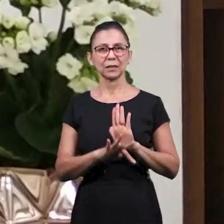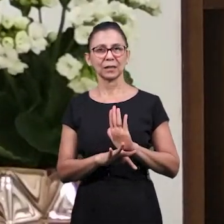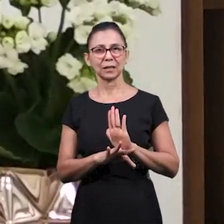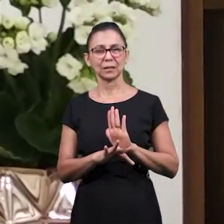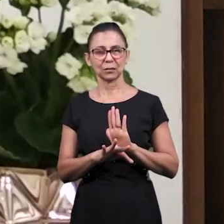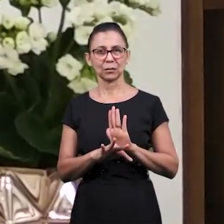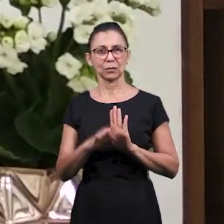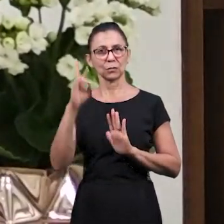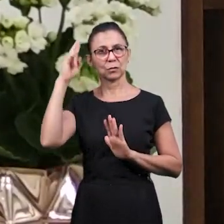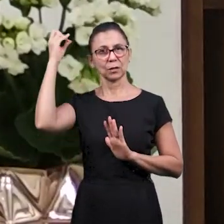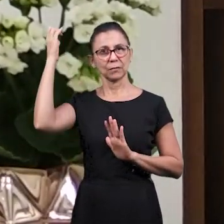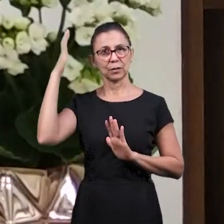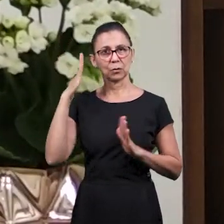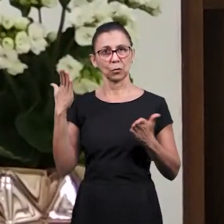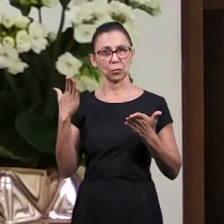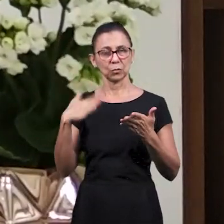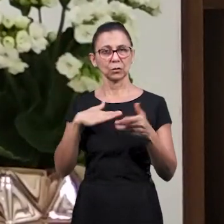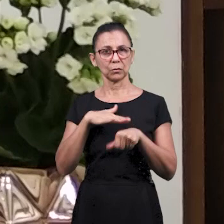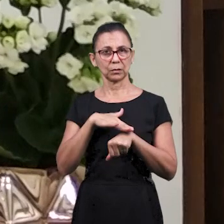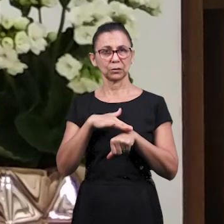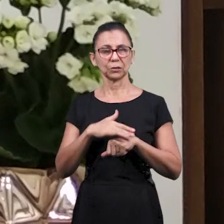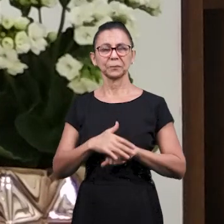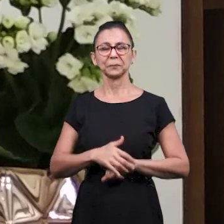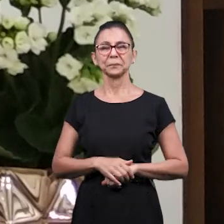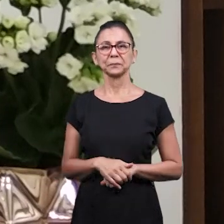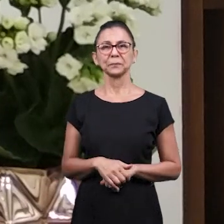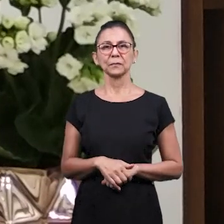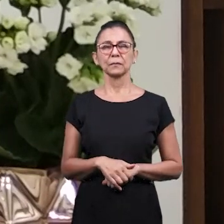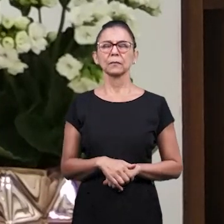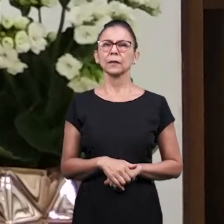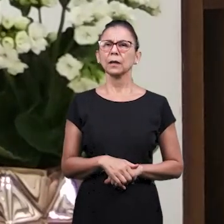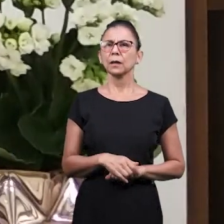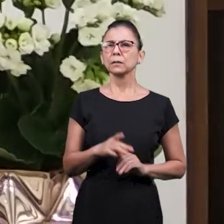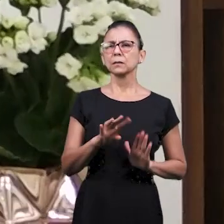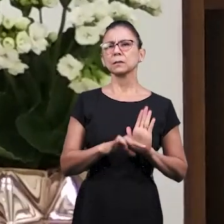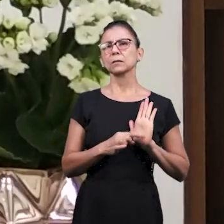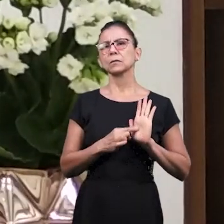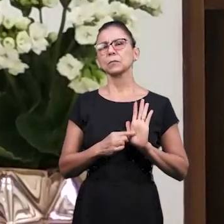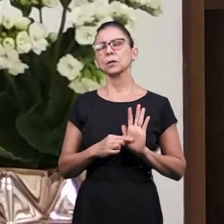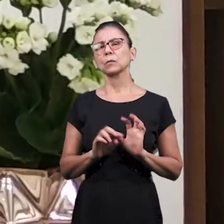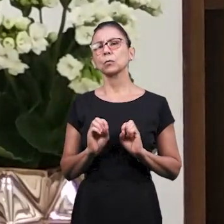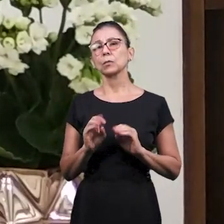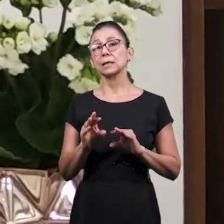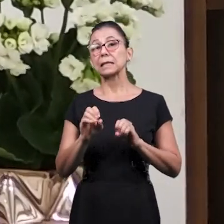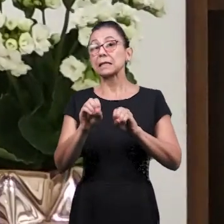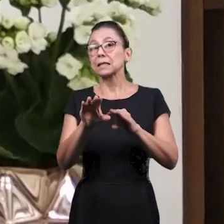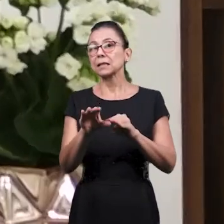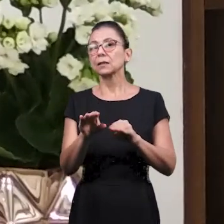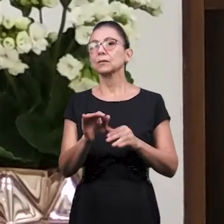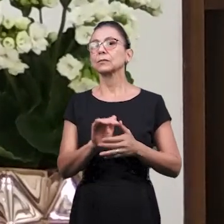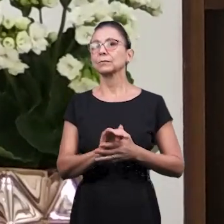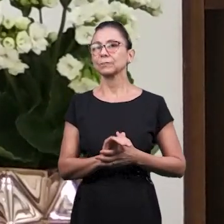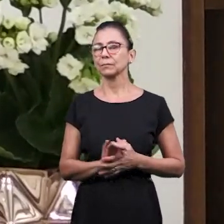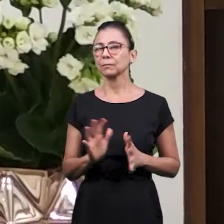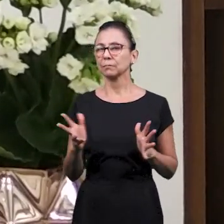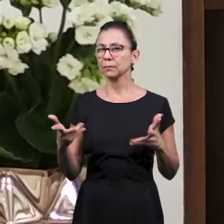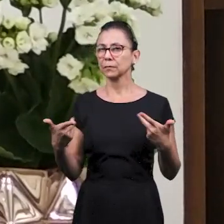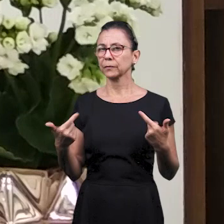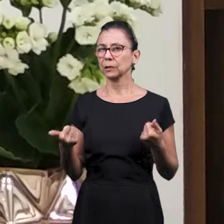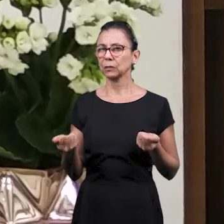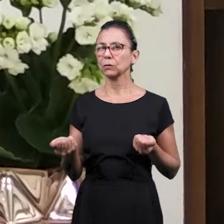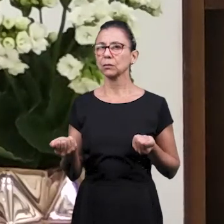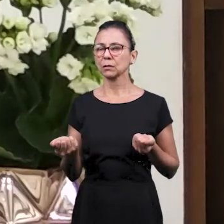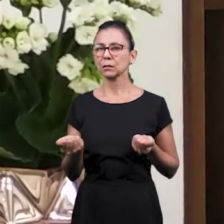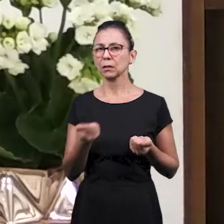И слово это, которое Господь даровал нам, оно приносит нам учение, чудесное,